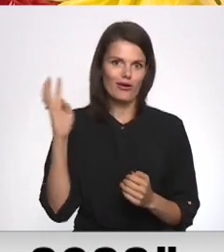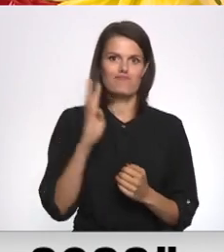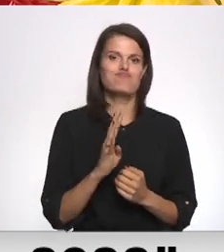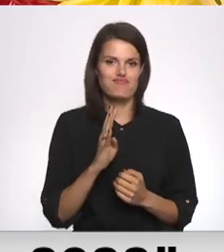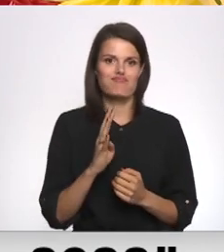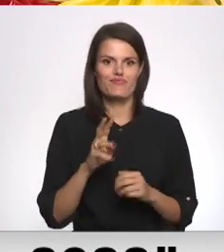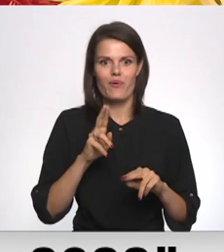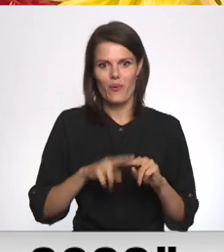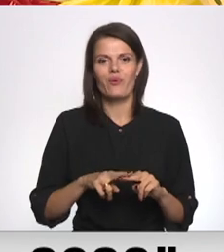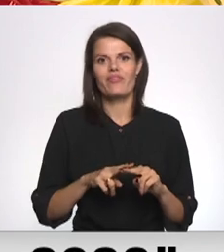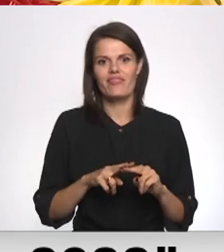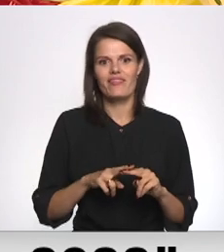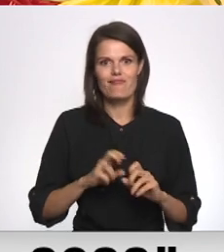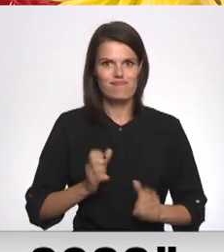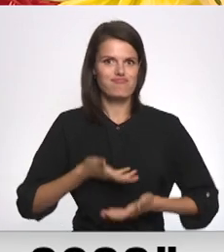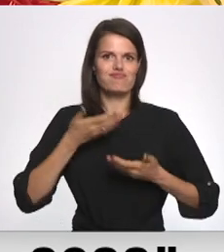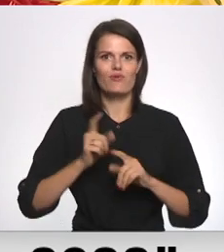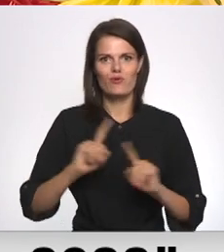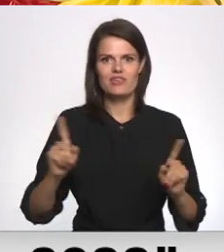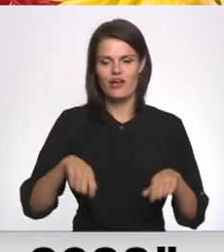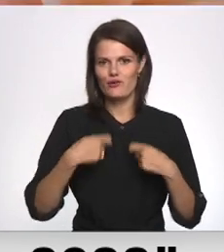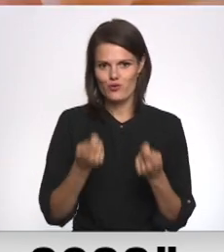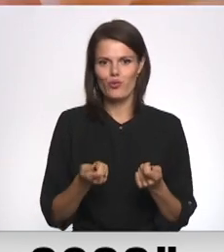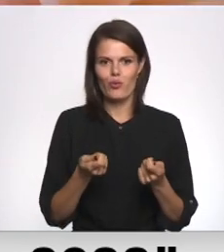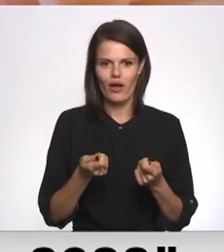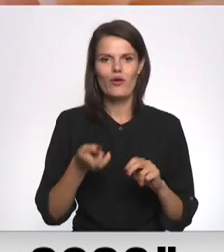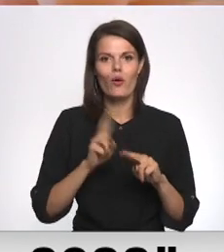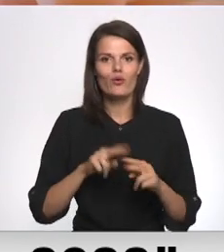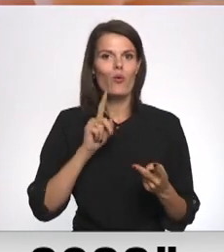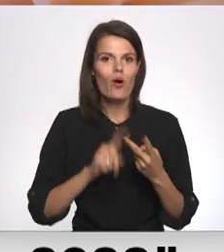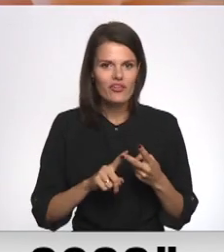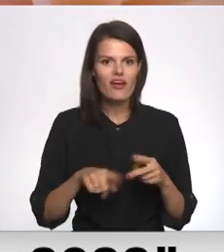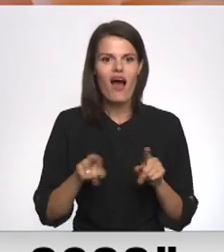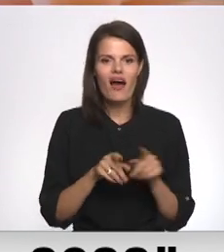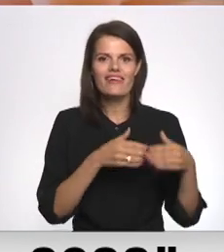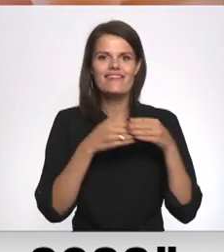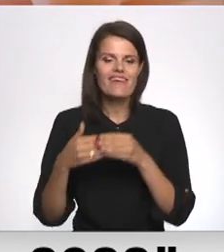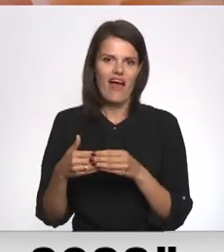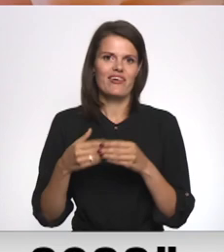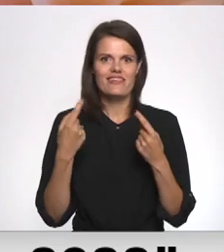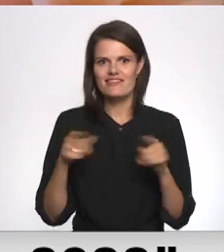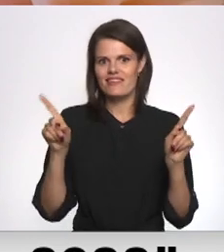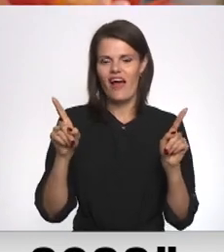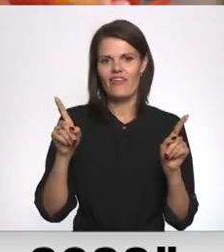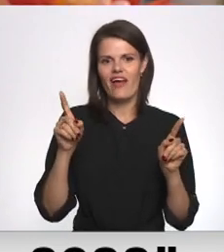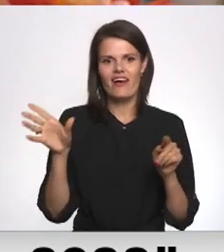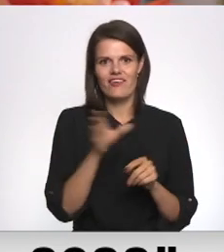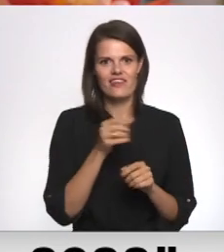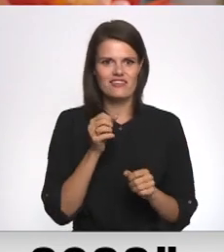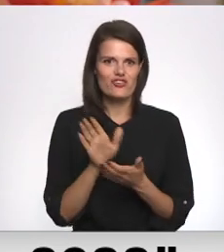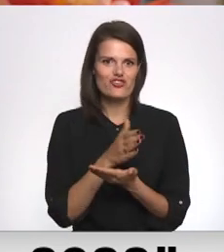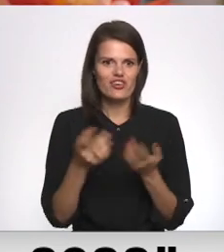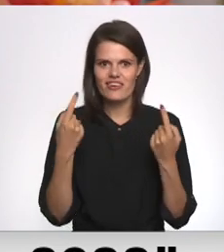tādu pacēlumu uzreiz dod, vai ne? Un otra lieta arī viņi ieved vispār savādāk. Viņi savādāk arī šķirnes